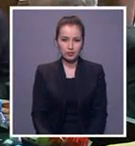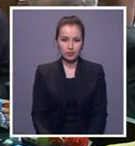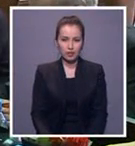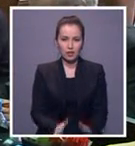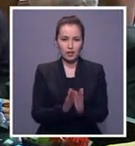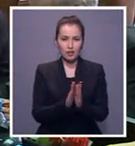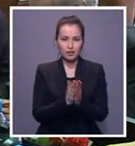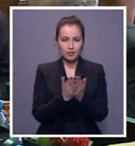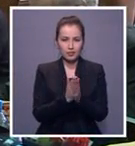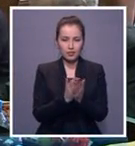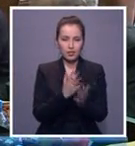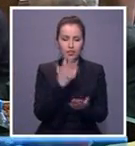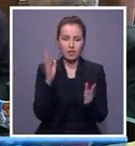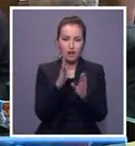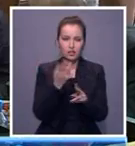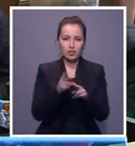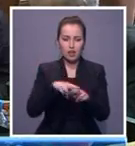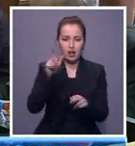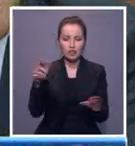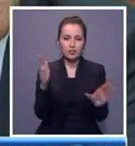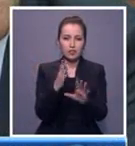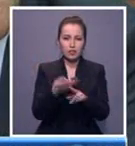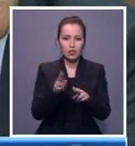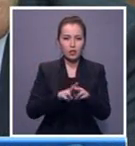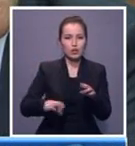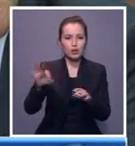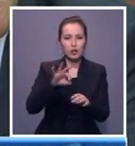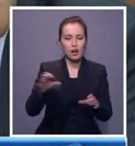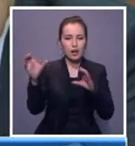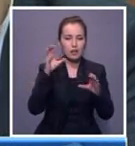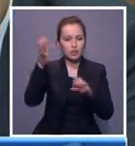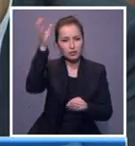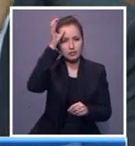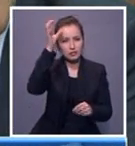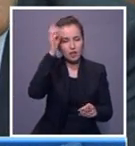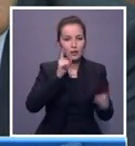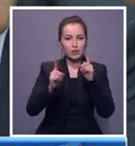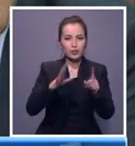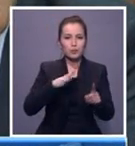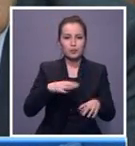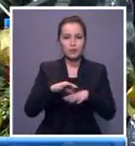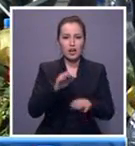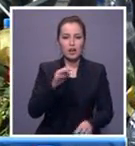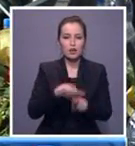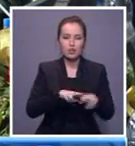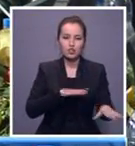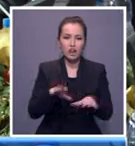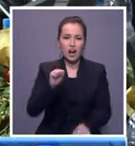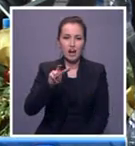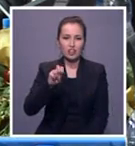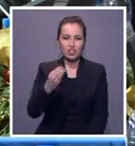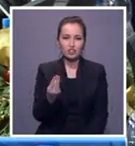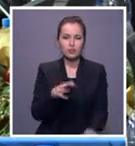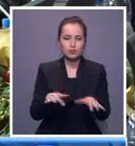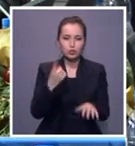Кітап тағдыры, қоғам тағдыры. Осындай атаумен Астанада халықаралық ғылыми практикалық конференция өтті. Шара Алаш қозғалысының 100 жылдығына